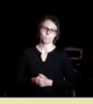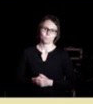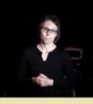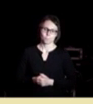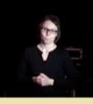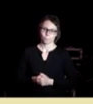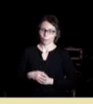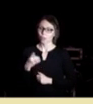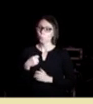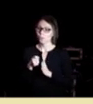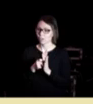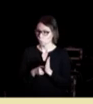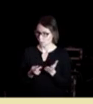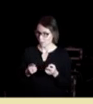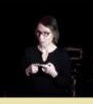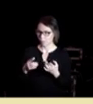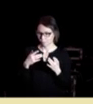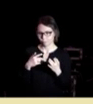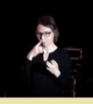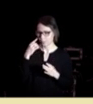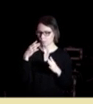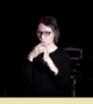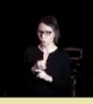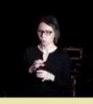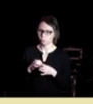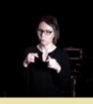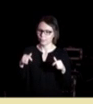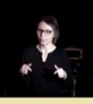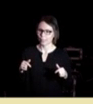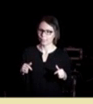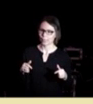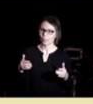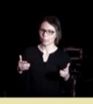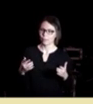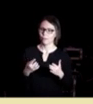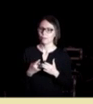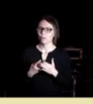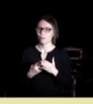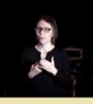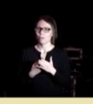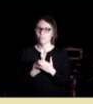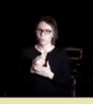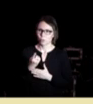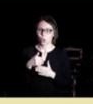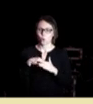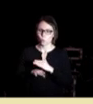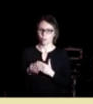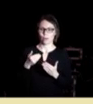Det er noen av de faktorene, men det vi legger mest vekt på i forhold til dette er fenomenet underbehandling.